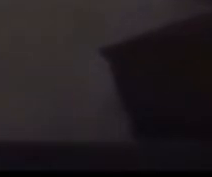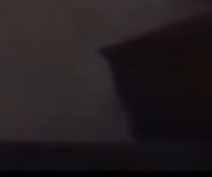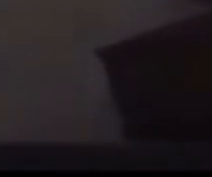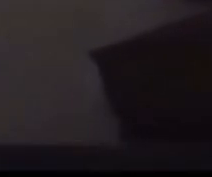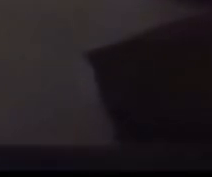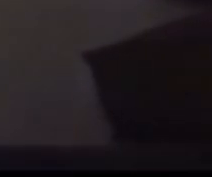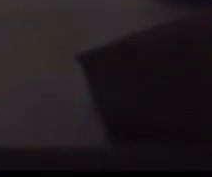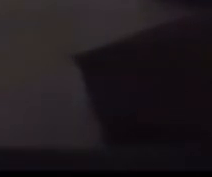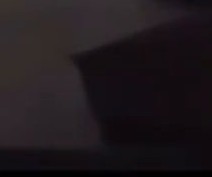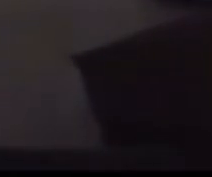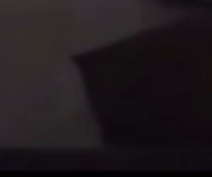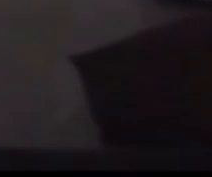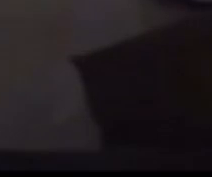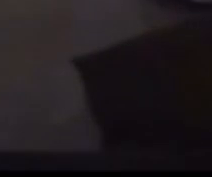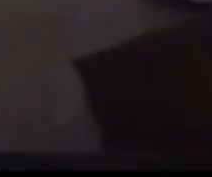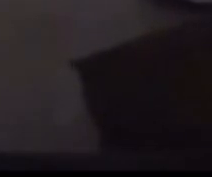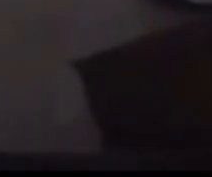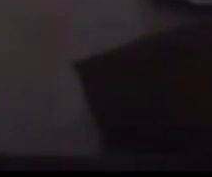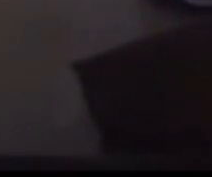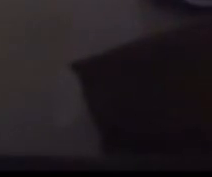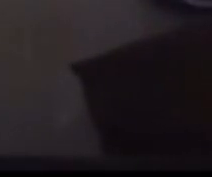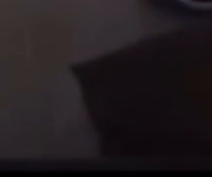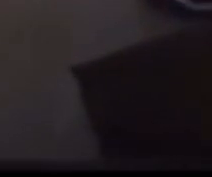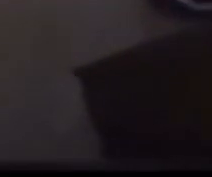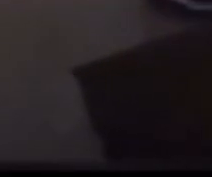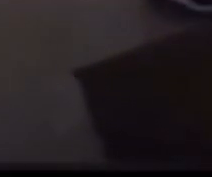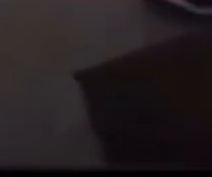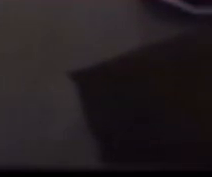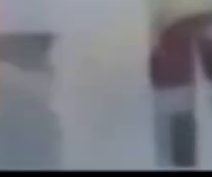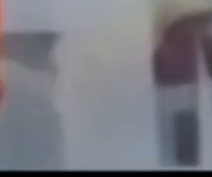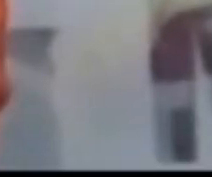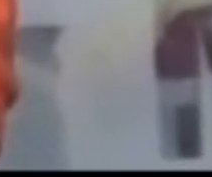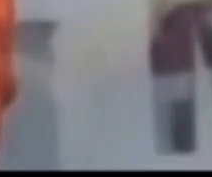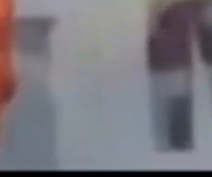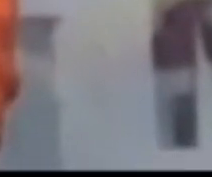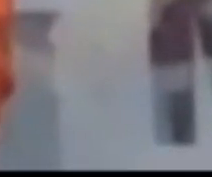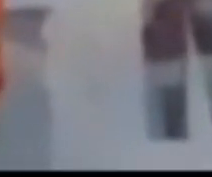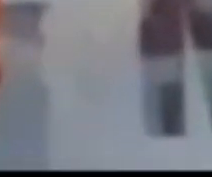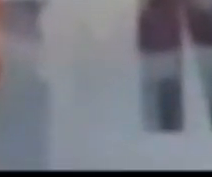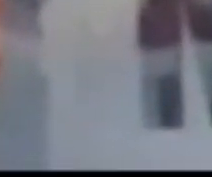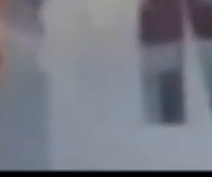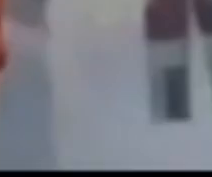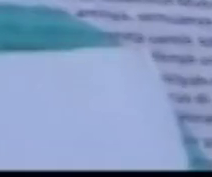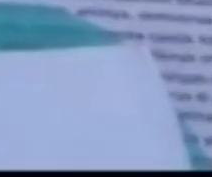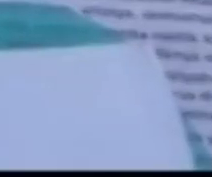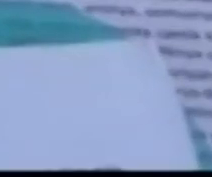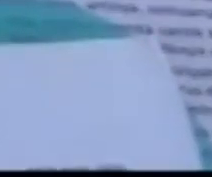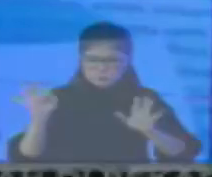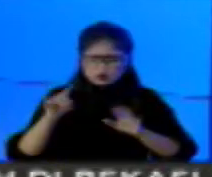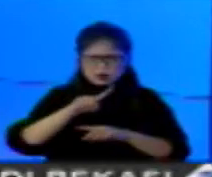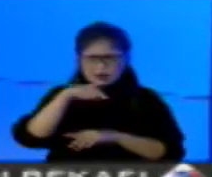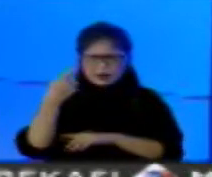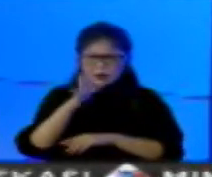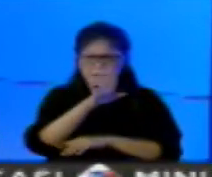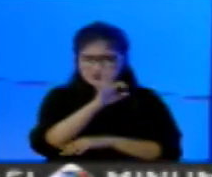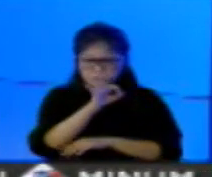pengikutnya, pelaku menjanjikan bisa masuk surga dengan membeli kartu surga seharga Rp10.000 hingga